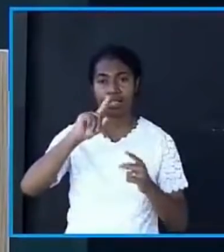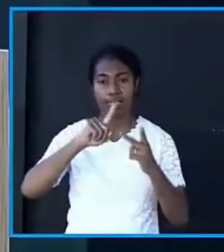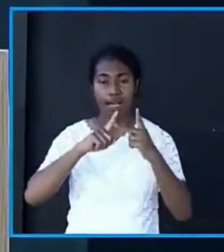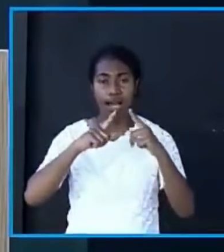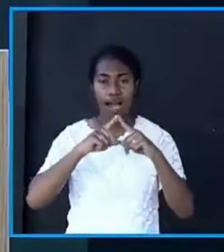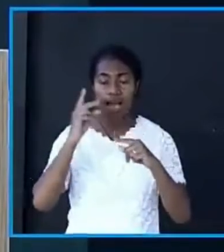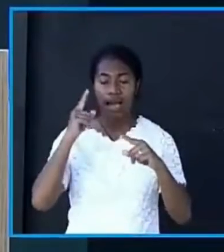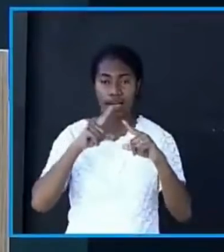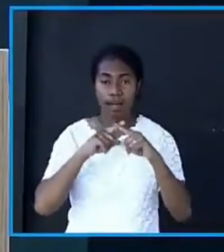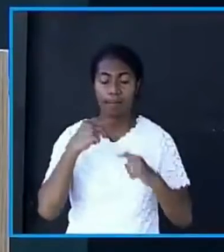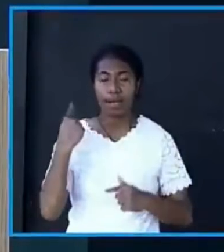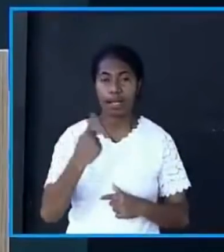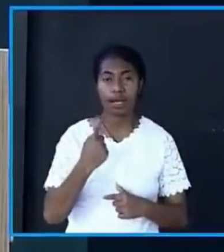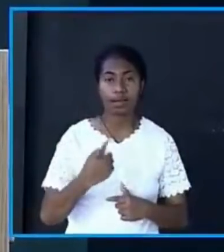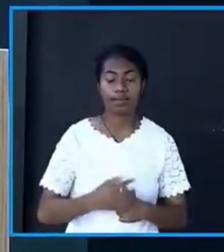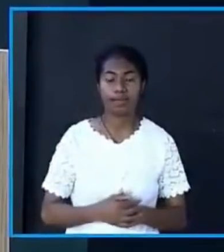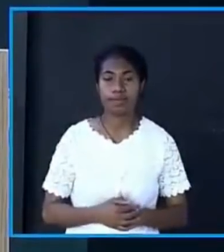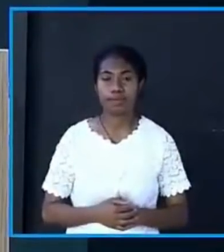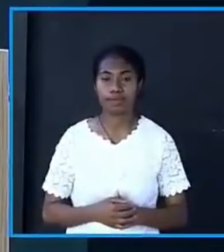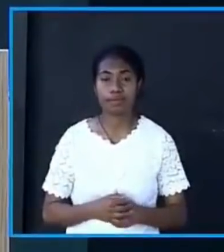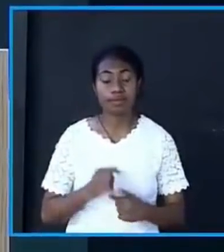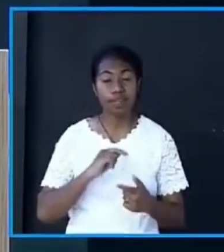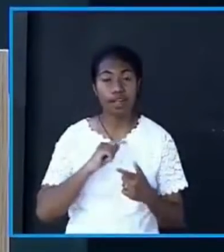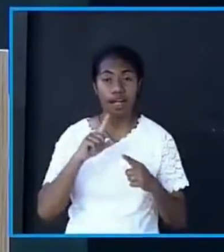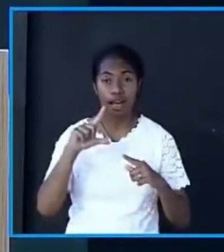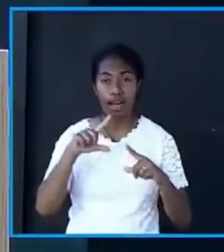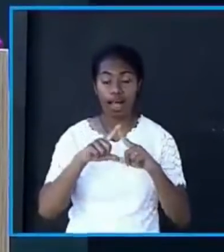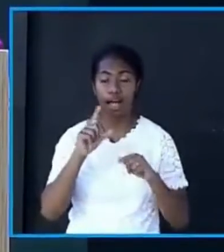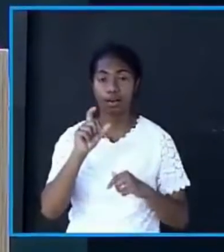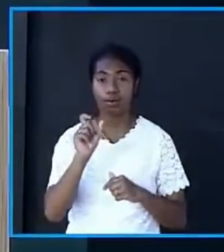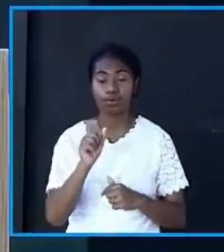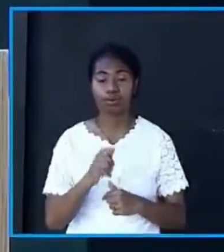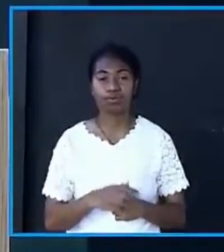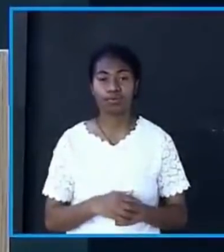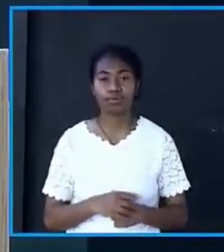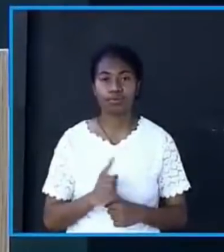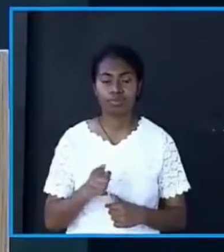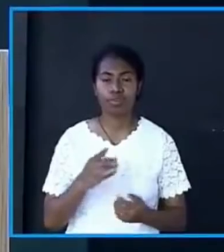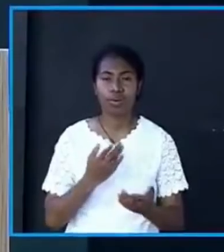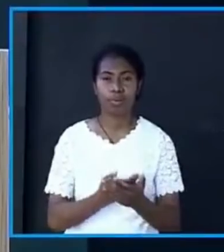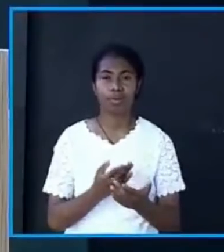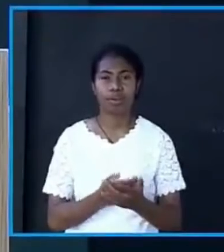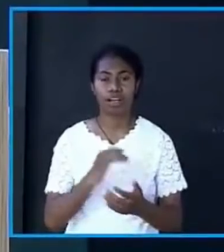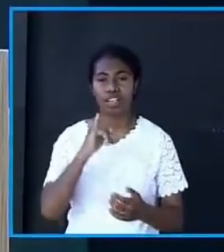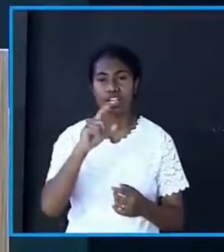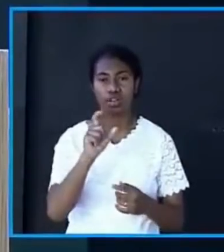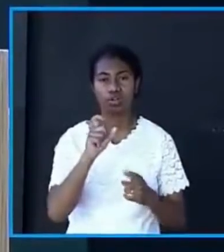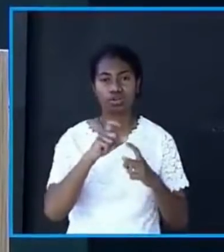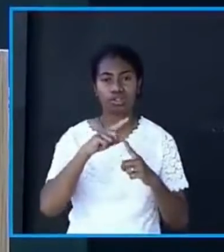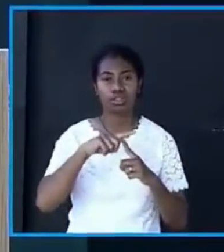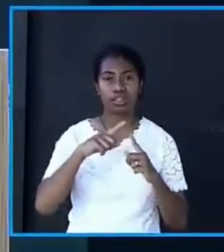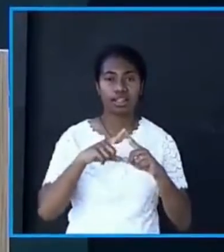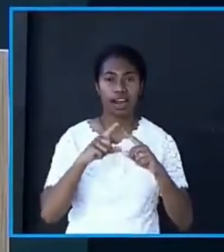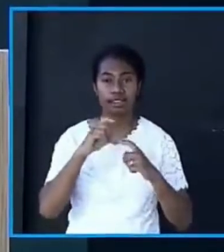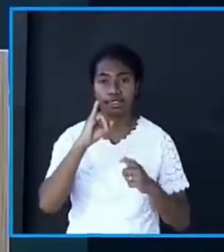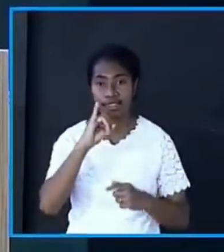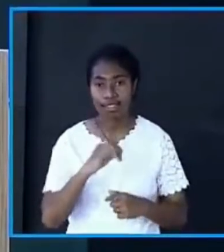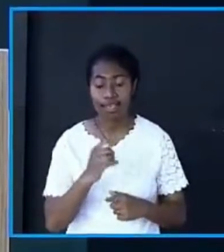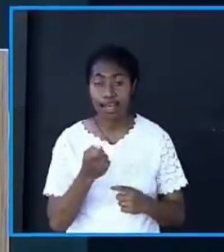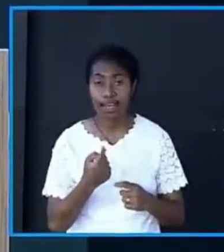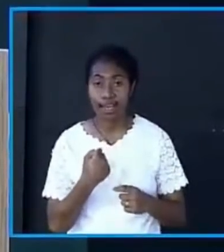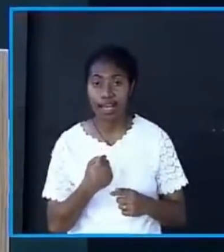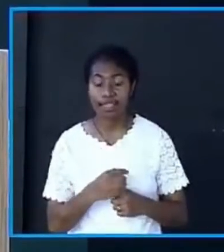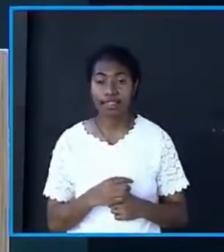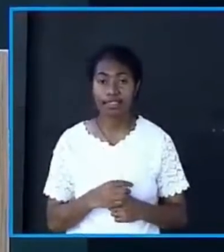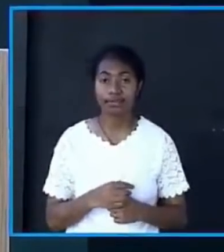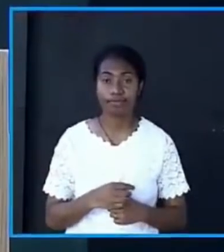tua lalu Calvin memberikan sebuah ilustrasi Hai dari